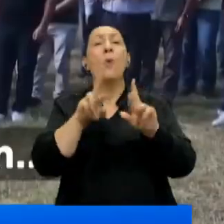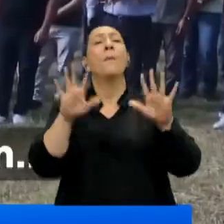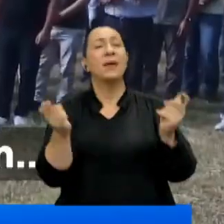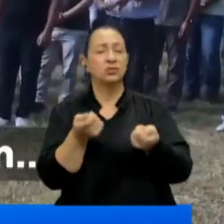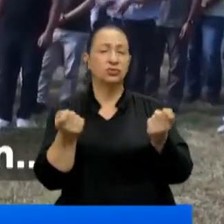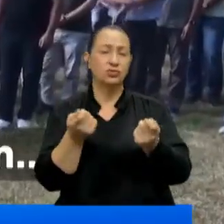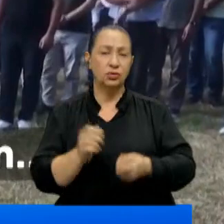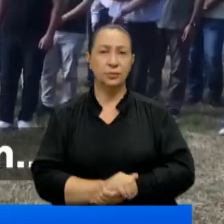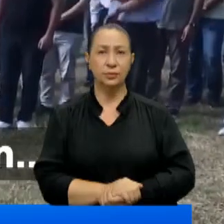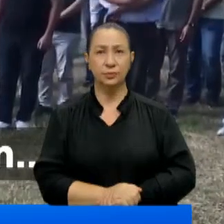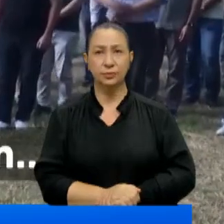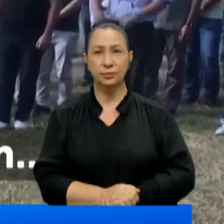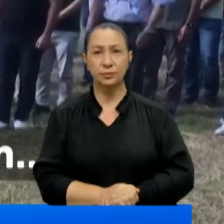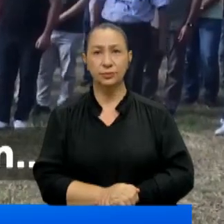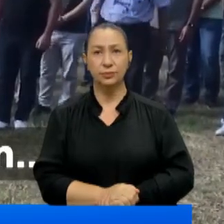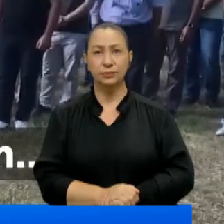çalışıyor.